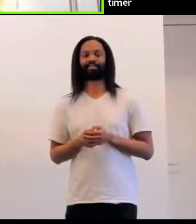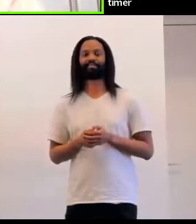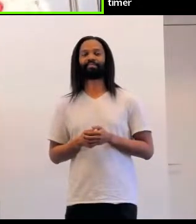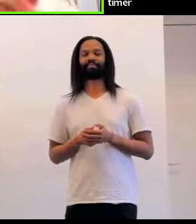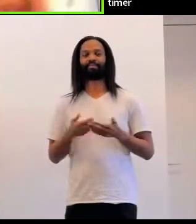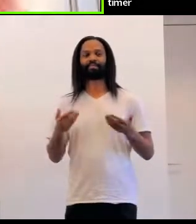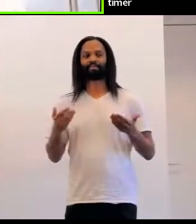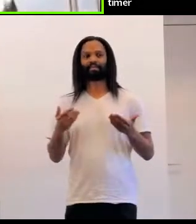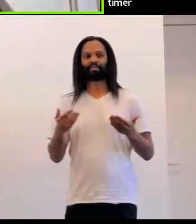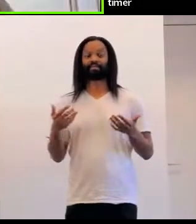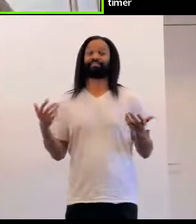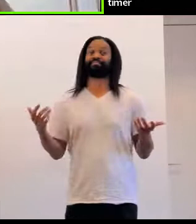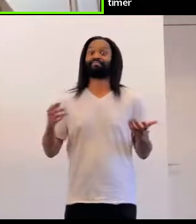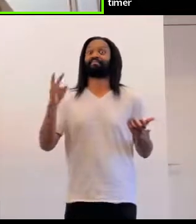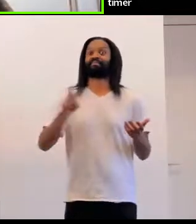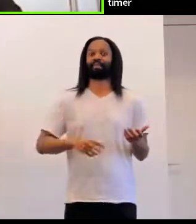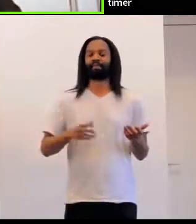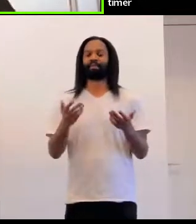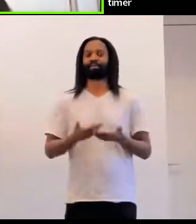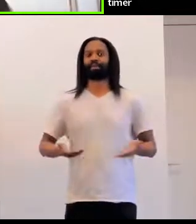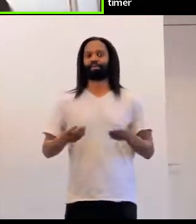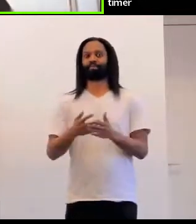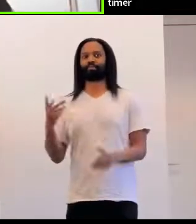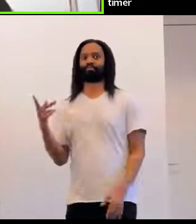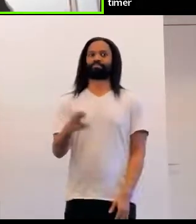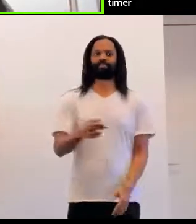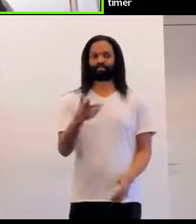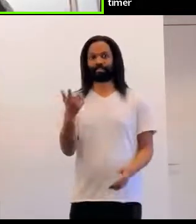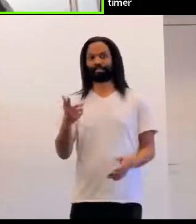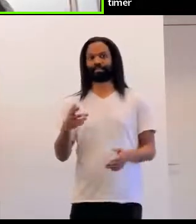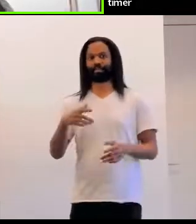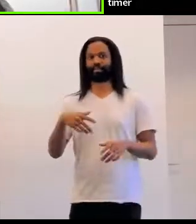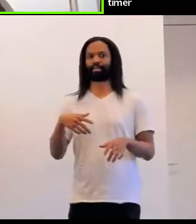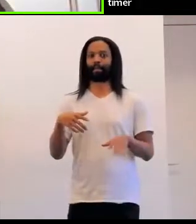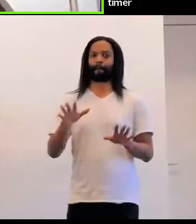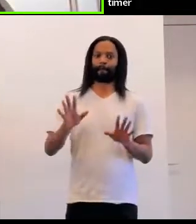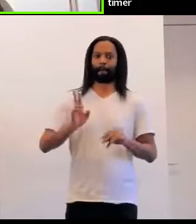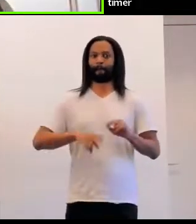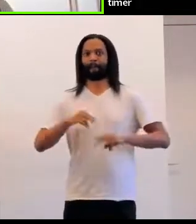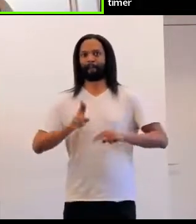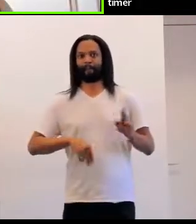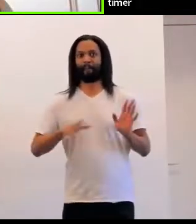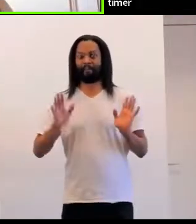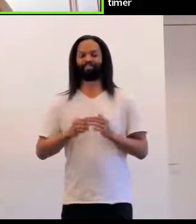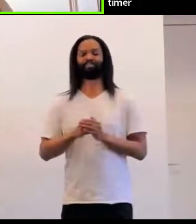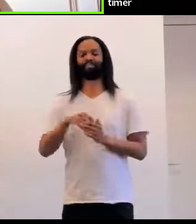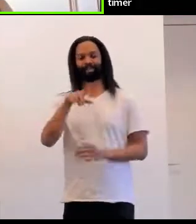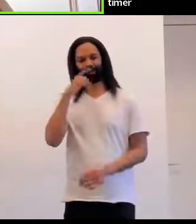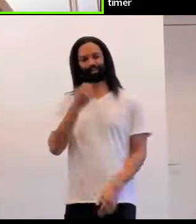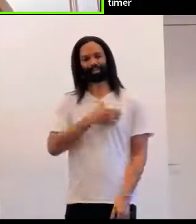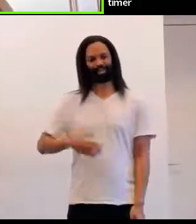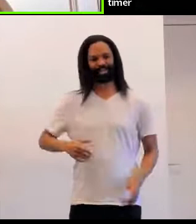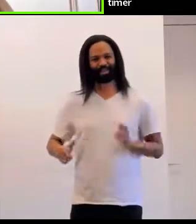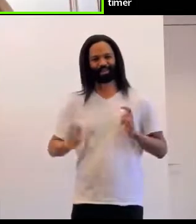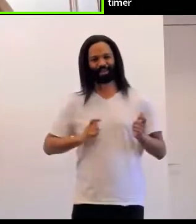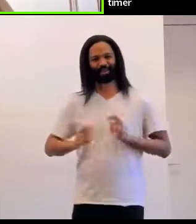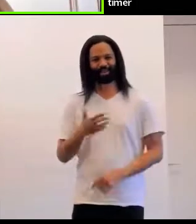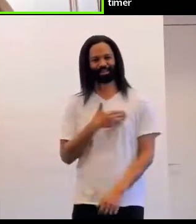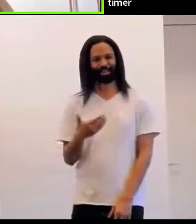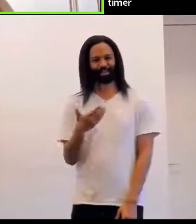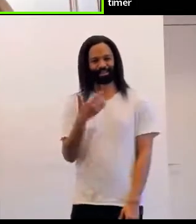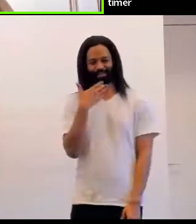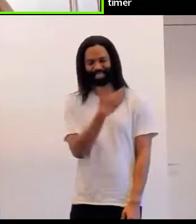très impoli d'intervenir dans ces conditions, mais je vais quand même le faire. Merci, monsieur le maire, mes chers collègues. Vous avez souhaité,